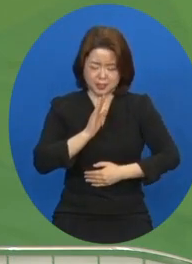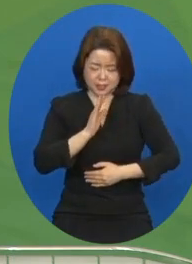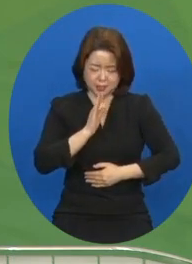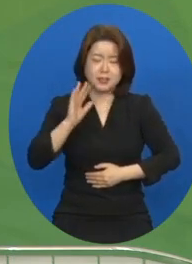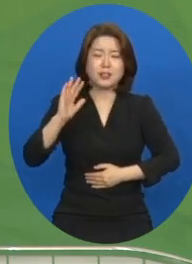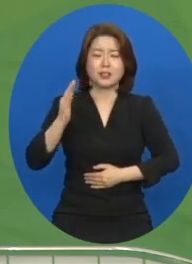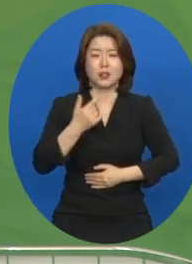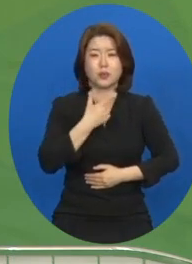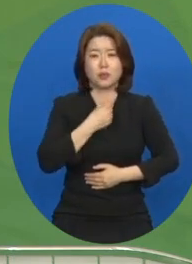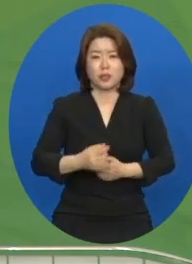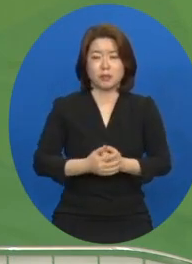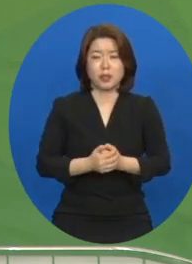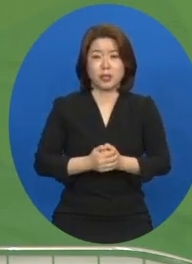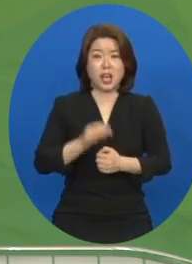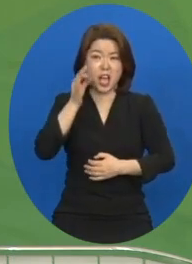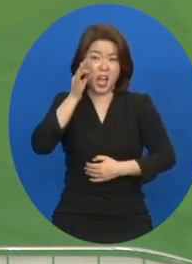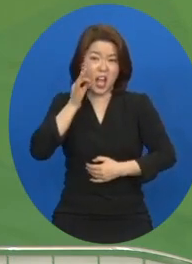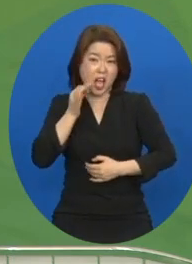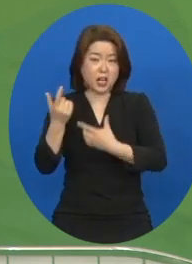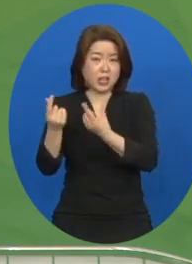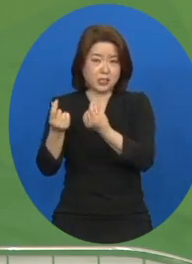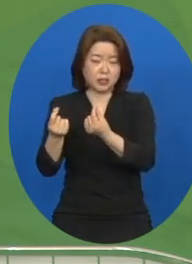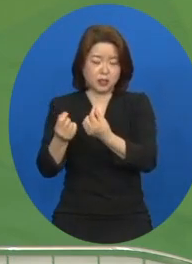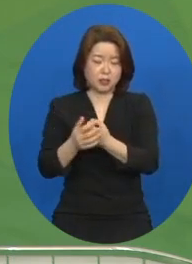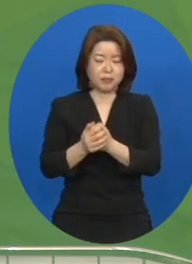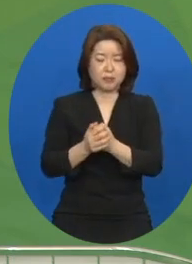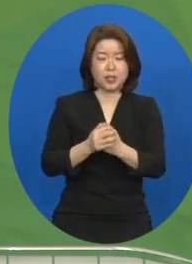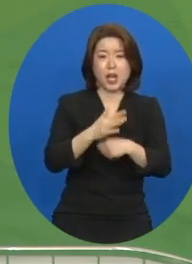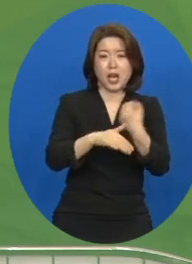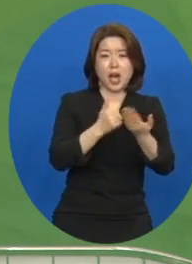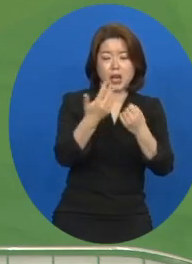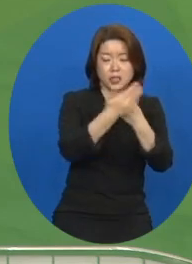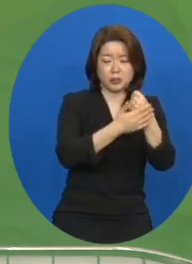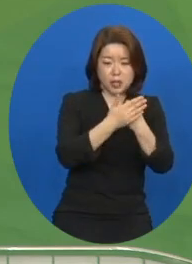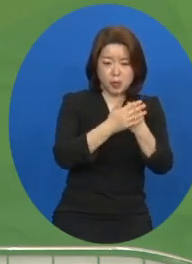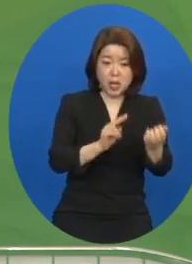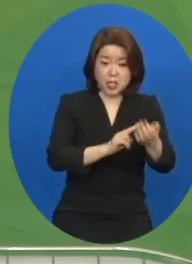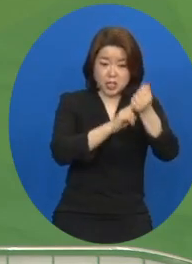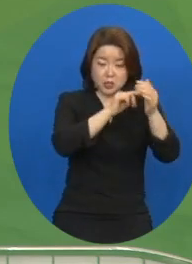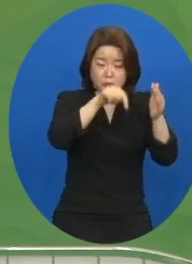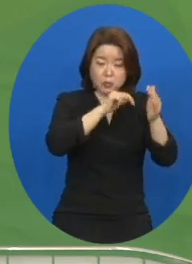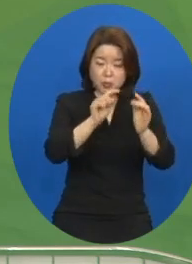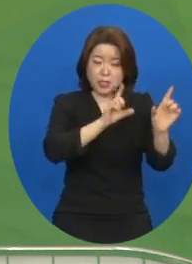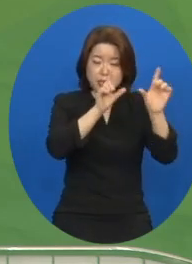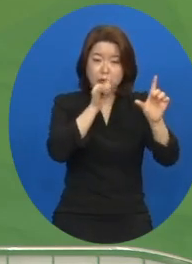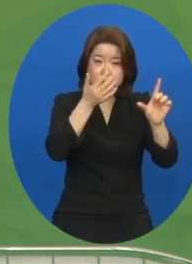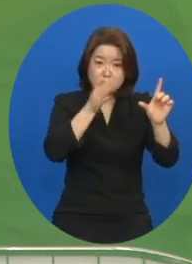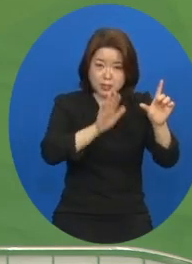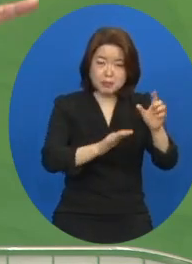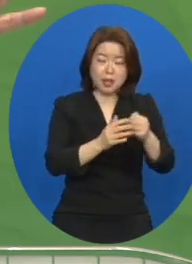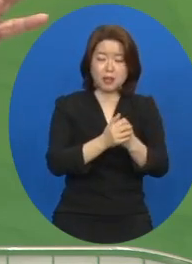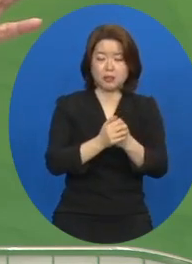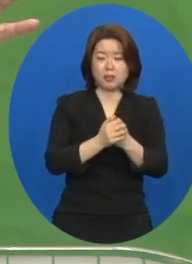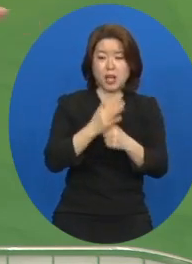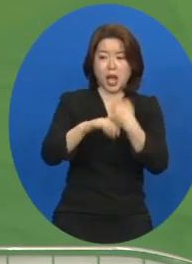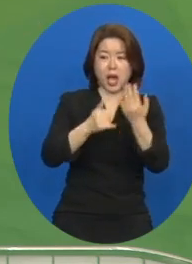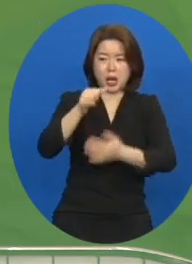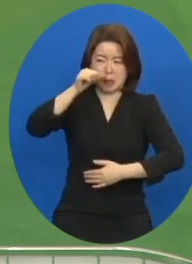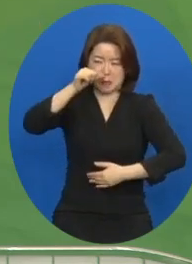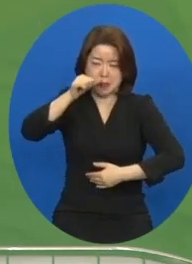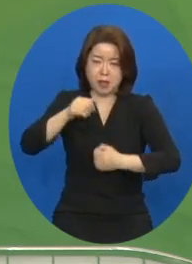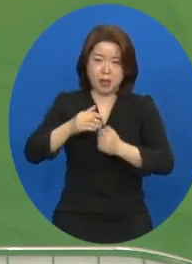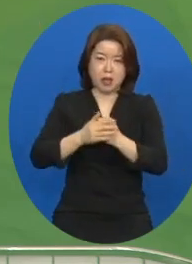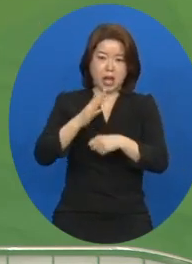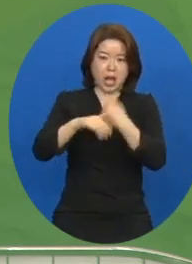원합니다. 아간처럼 하나님의 은혜와 기적 속에 살면서도 하나님을 전혀 무시하는,